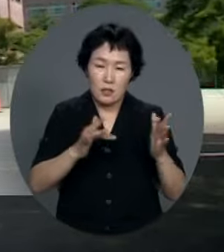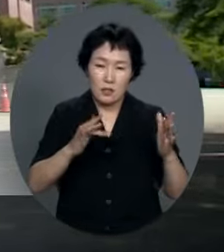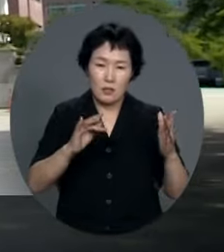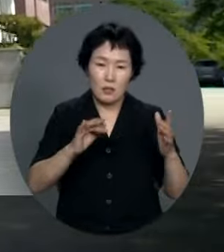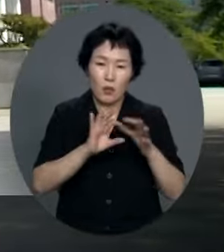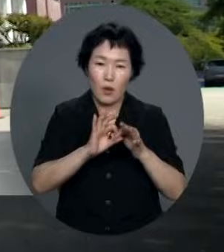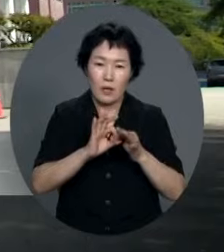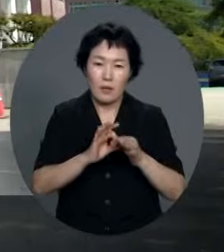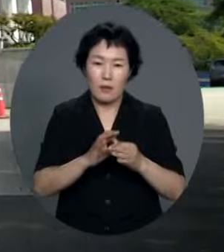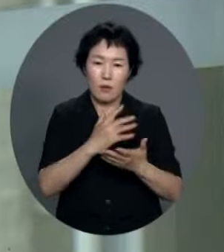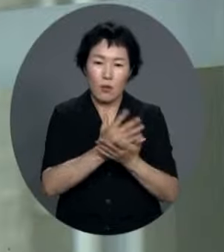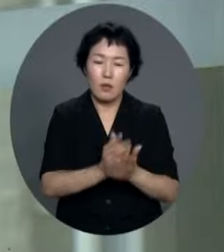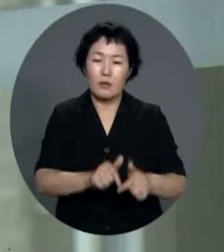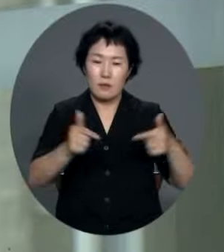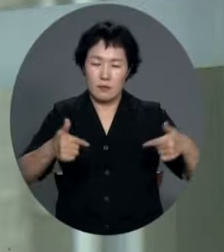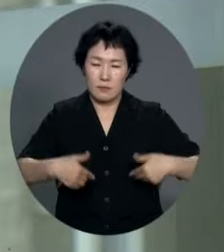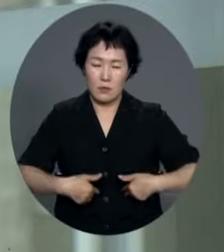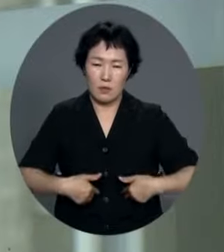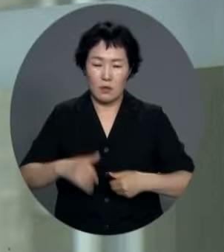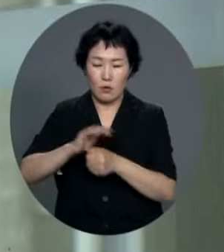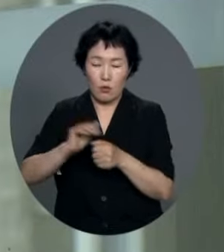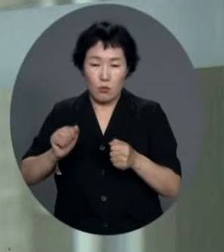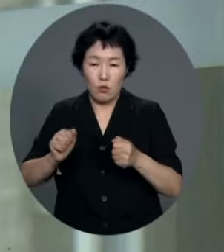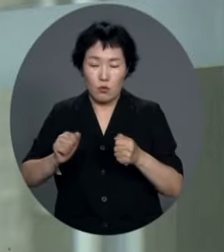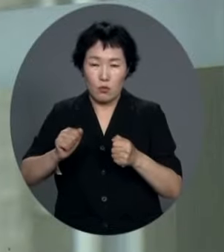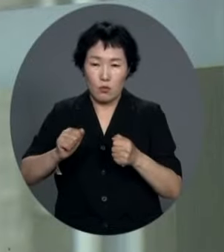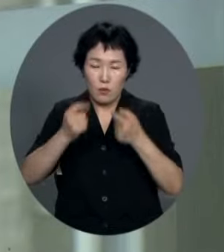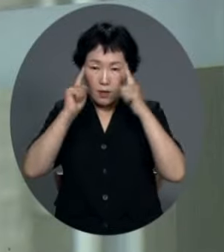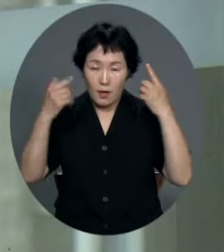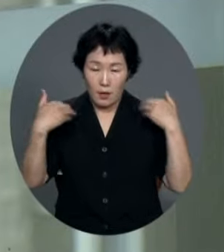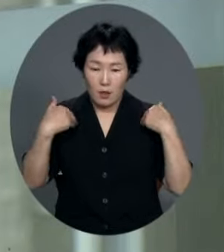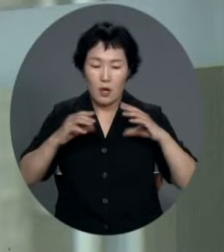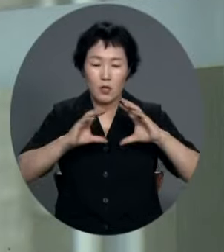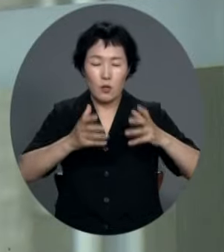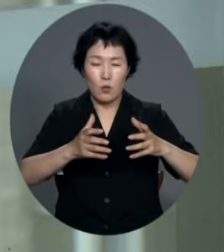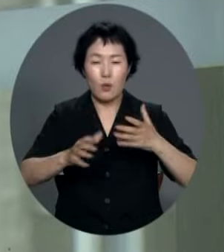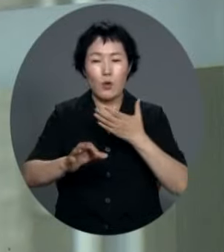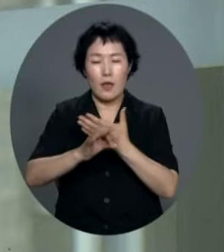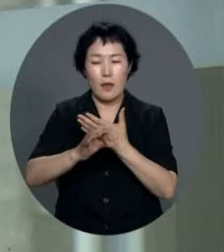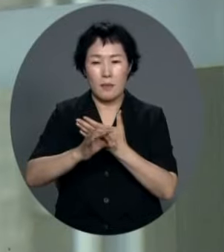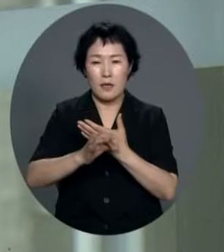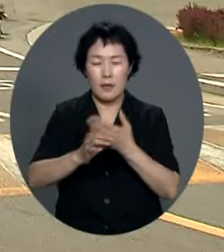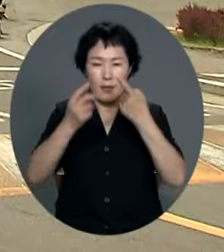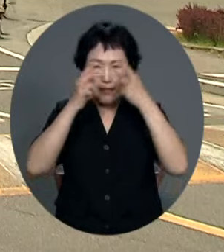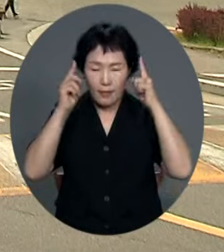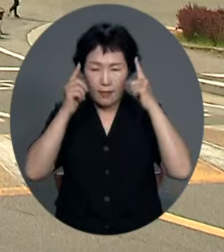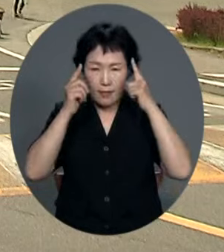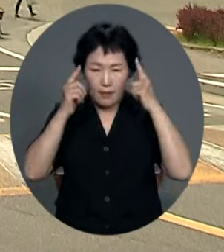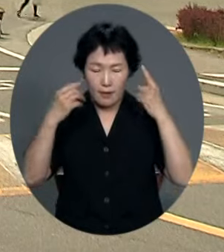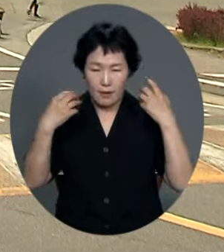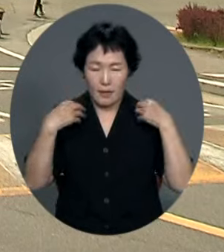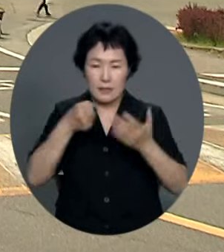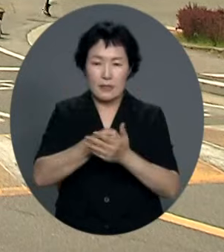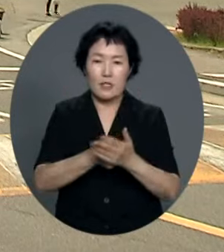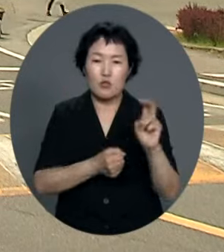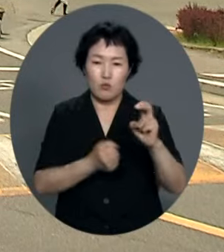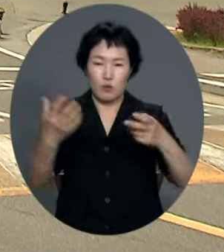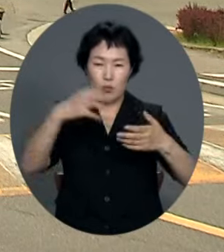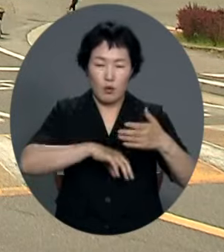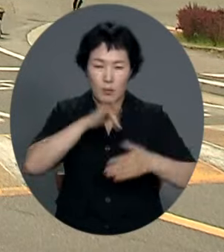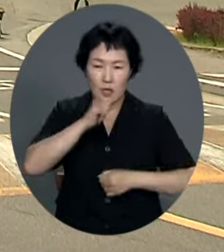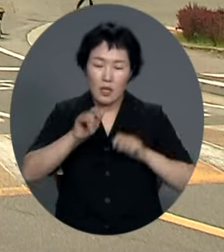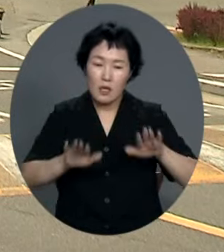촉구하고 있습니다 경북대는 현재 글로컬 대학 예비지정 대학 20곳에 포함됐고 이달말로 예정된